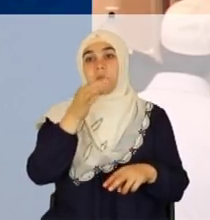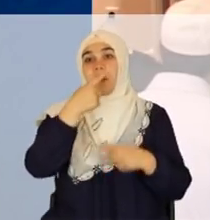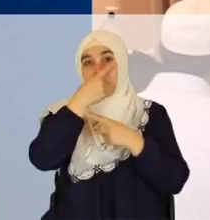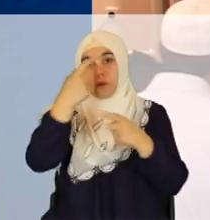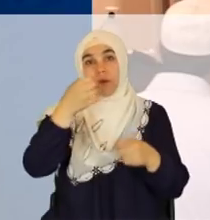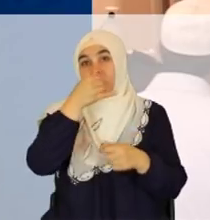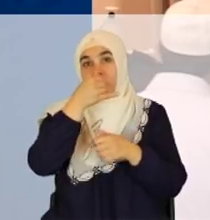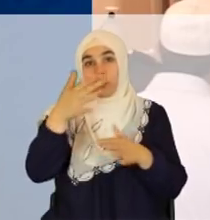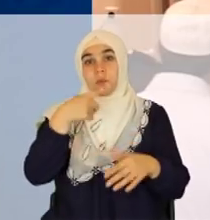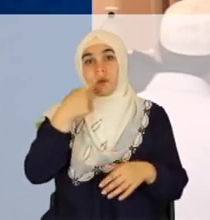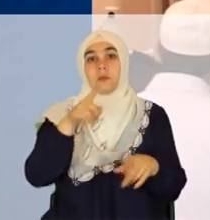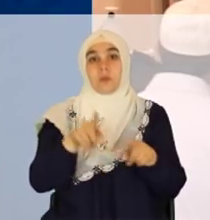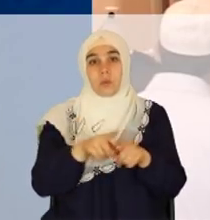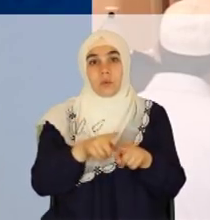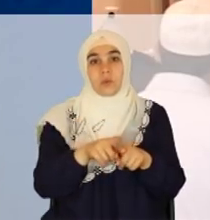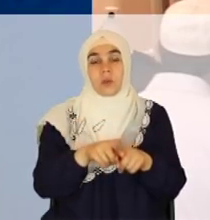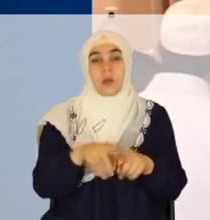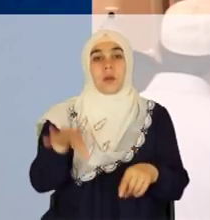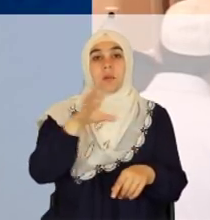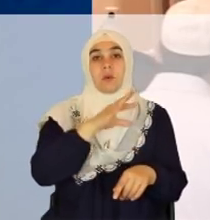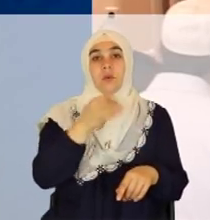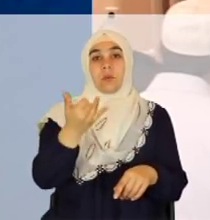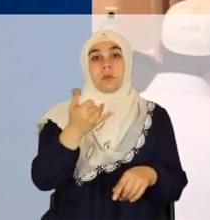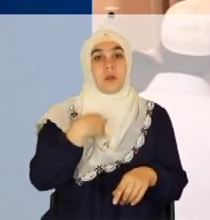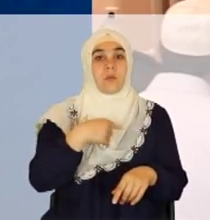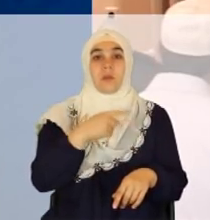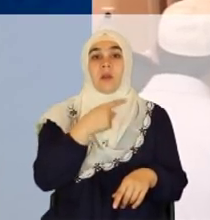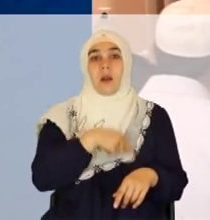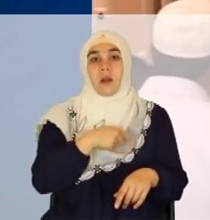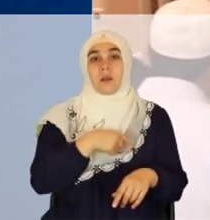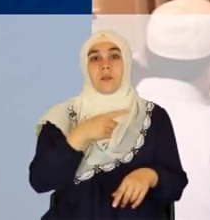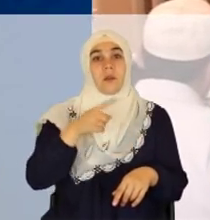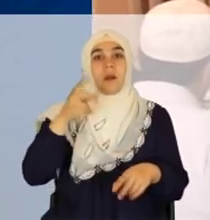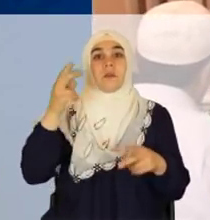yaptı. Demek haleyi, terbiyenin kurmalarımızdan şunu kılamaz.